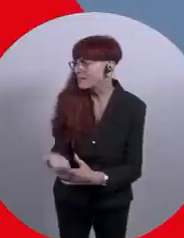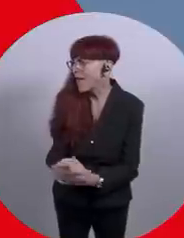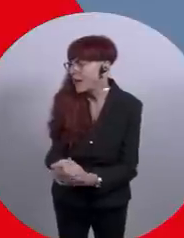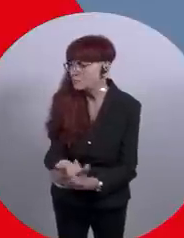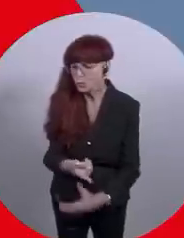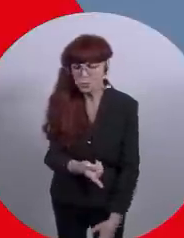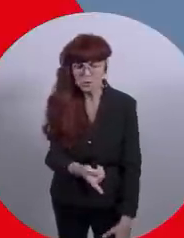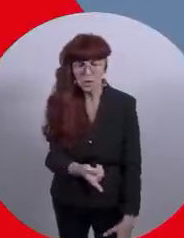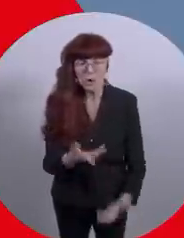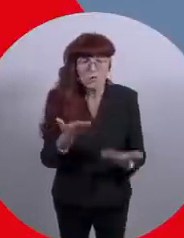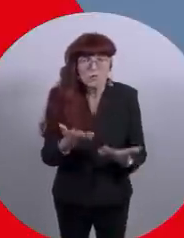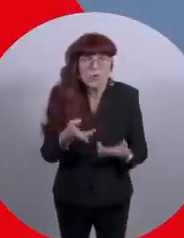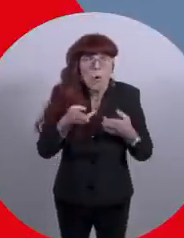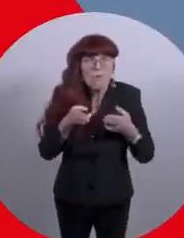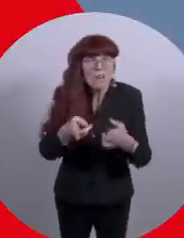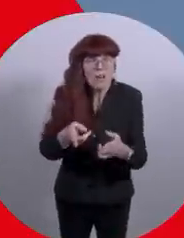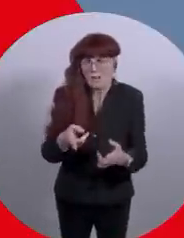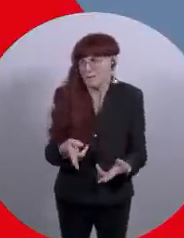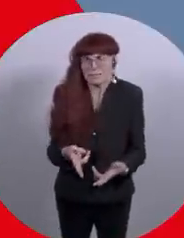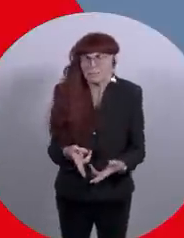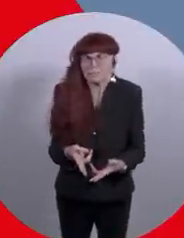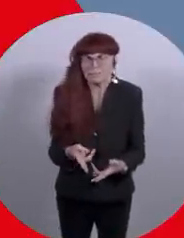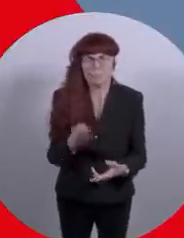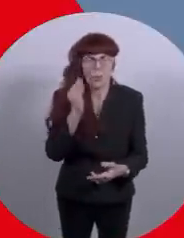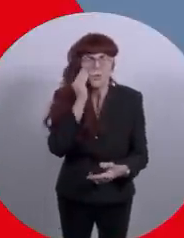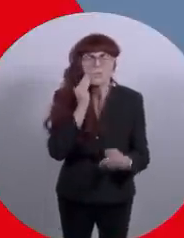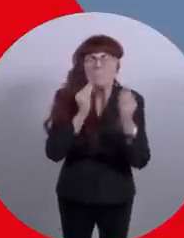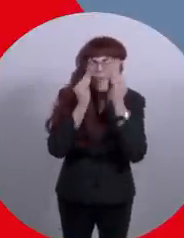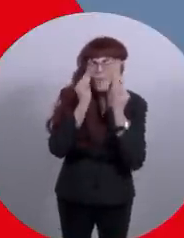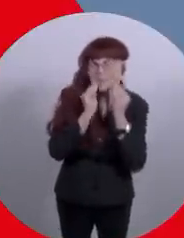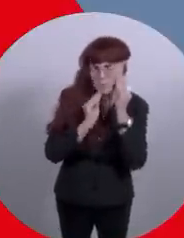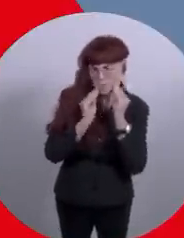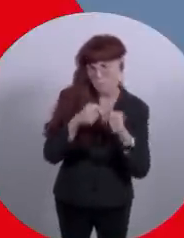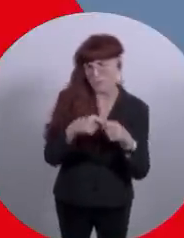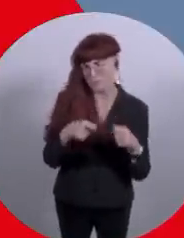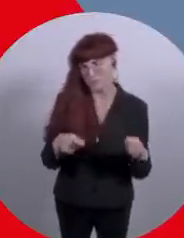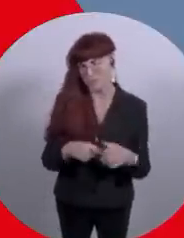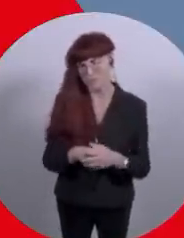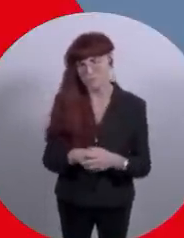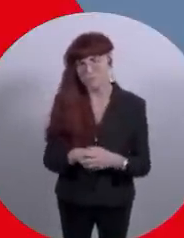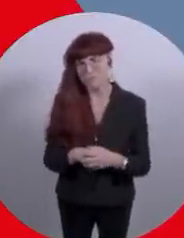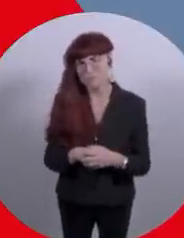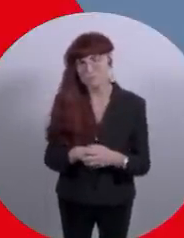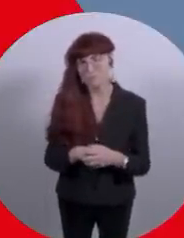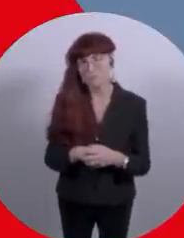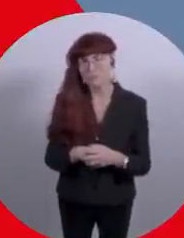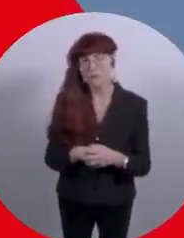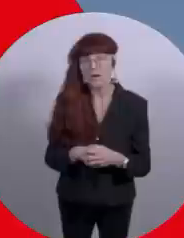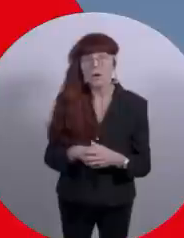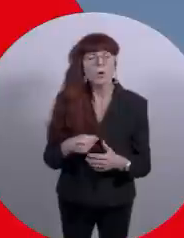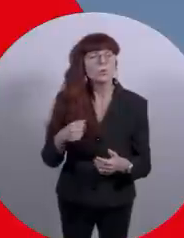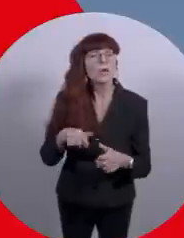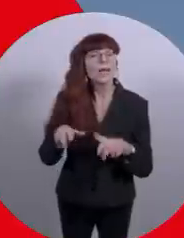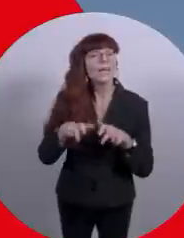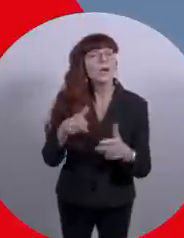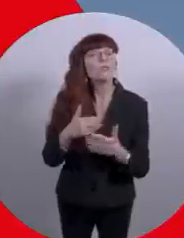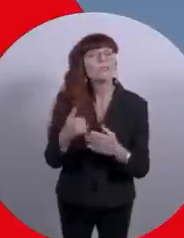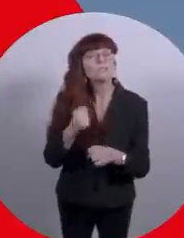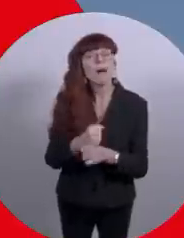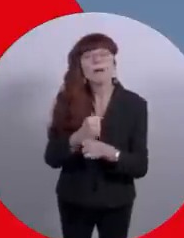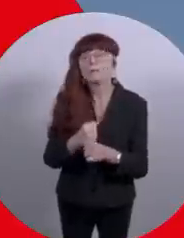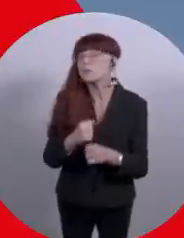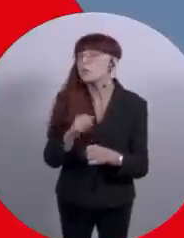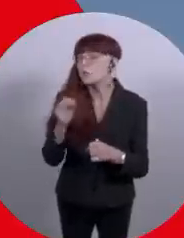keine Herangehensweise es ist nur Kosmetik was du die Regierung für die Frauen wo ist die Kindergarten